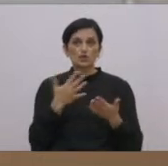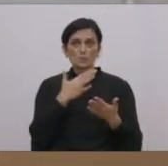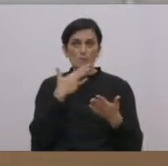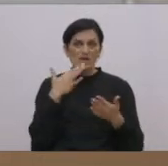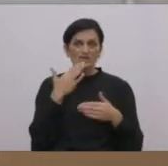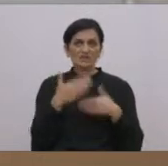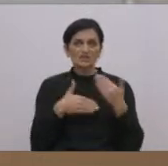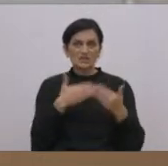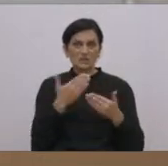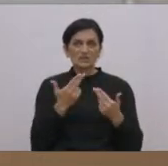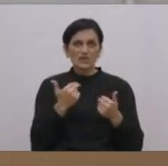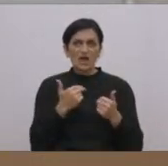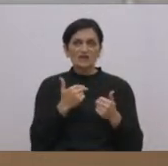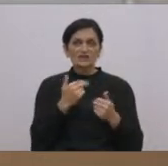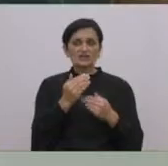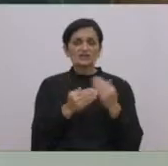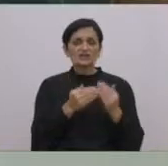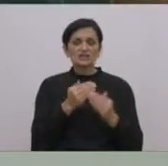წარმატებები და ისვა.